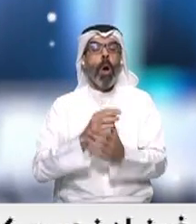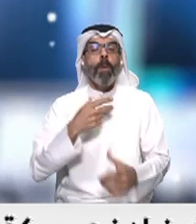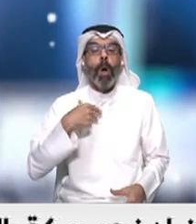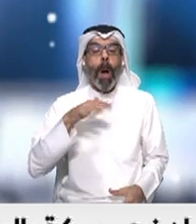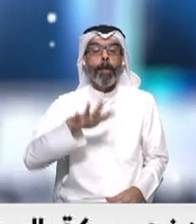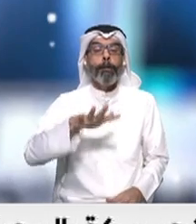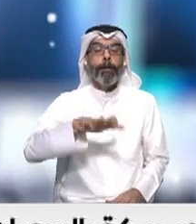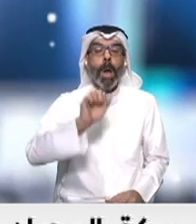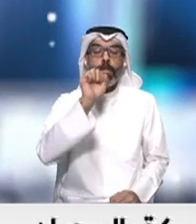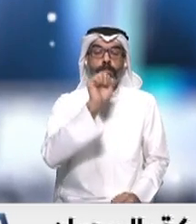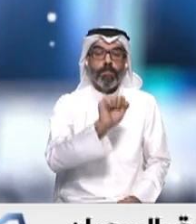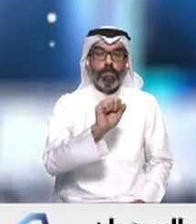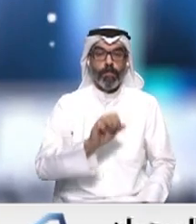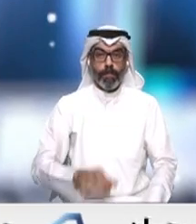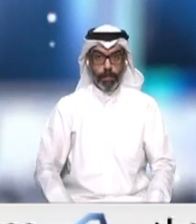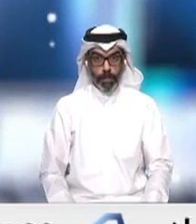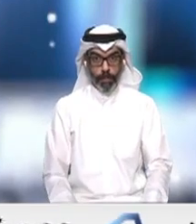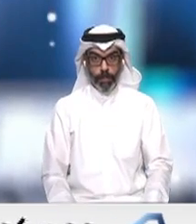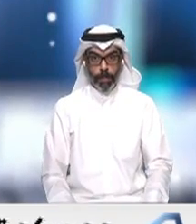البلد